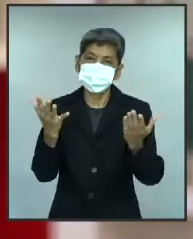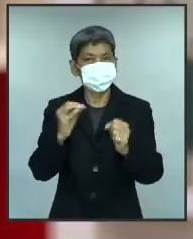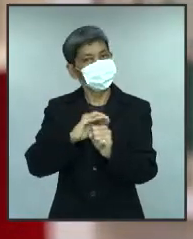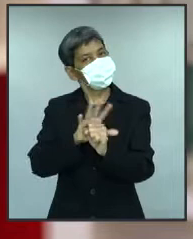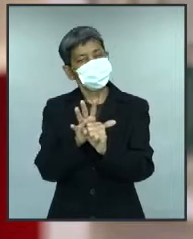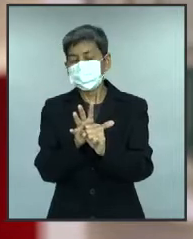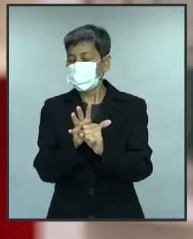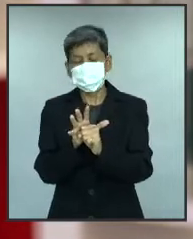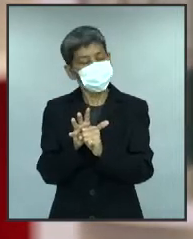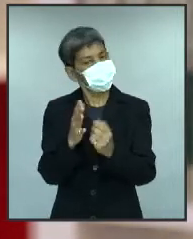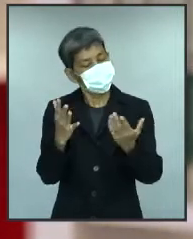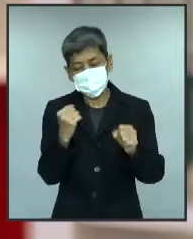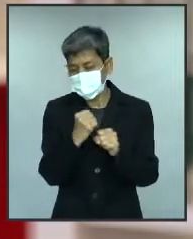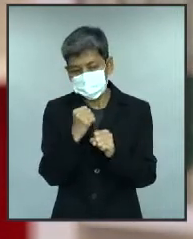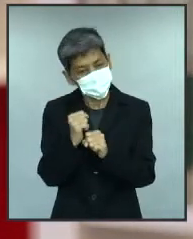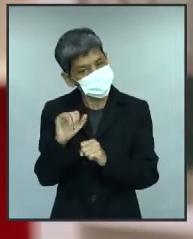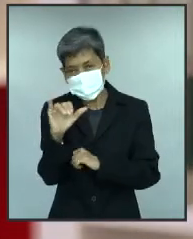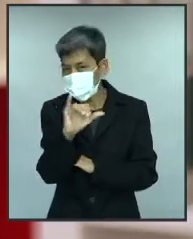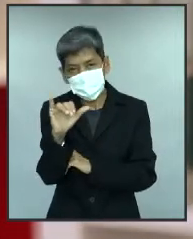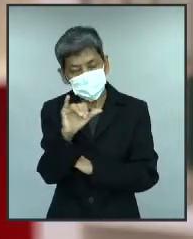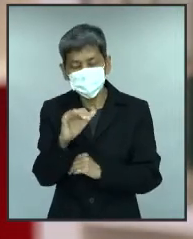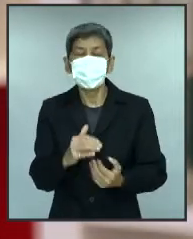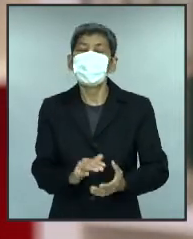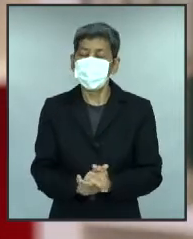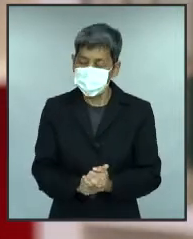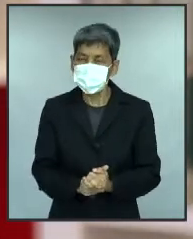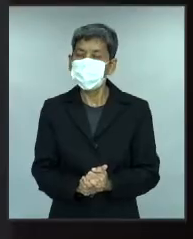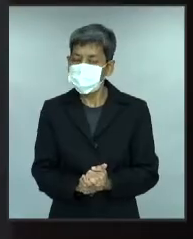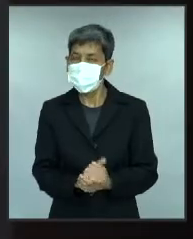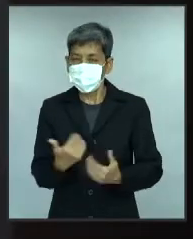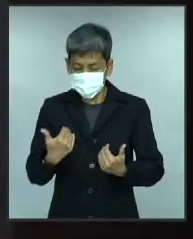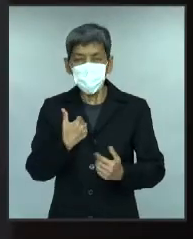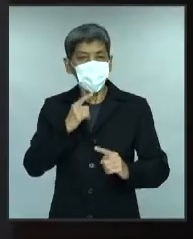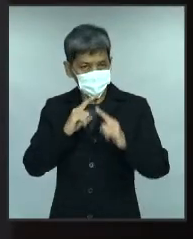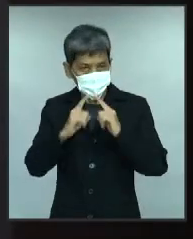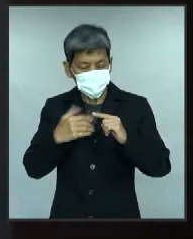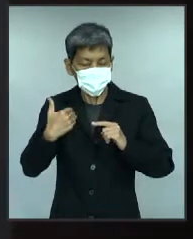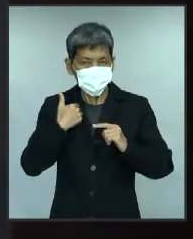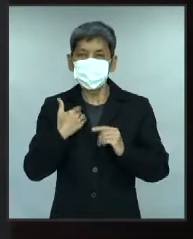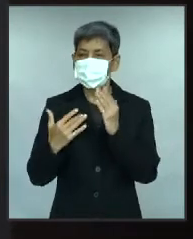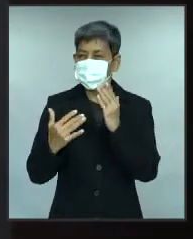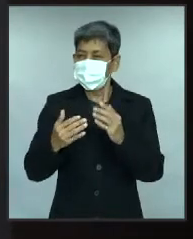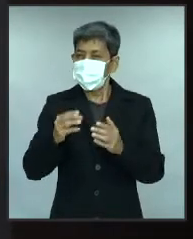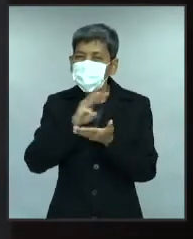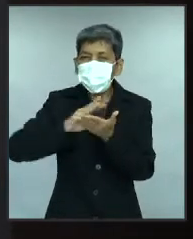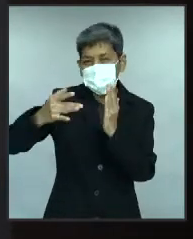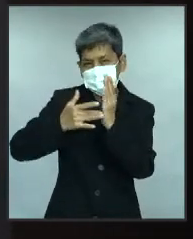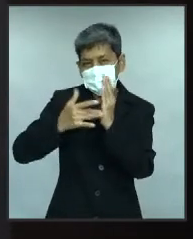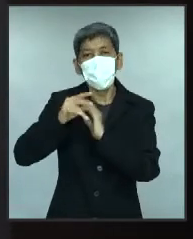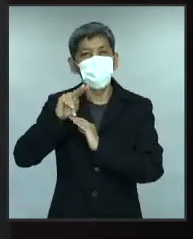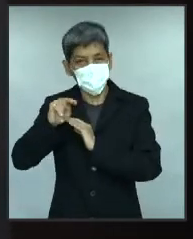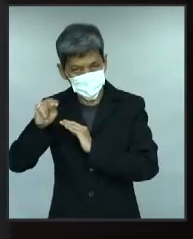ให้ไม่สามารถที่จะไปต่อตรงนั้นได้เราล่าสุดที่มีคุยเลยก็คืออย่างเทคนิคนนทบุ